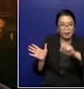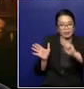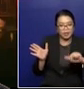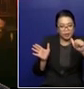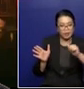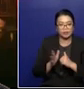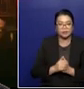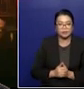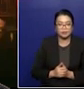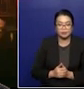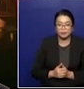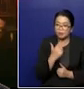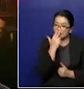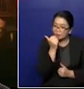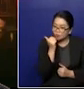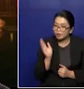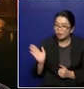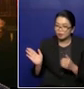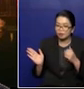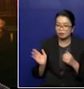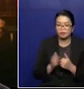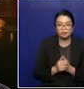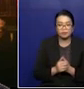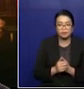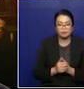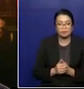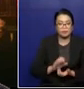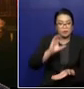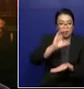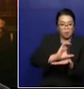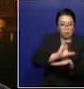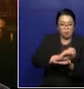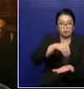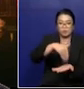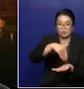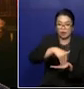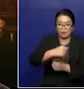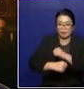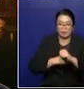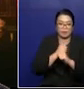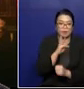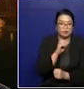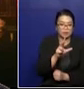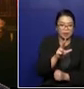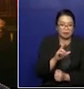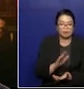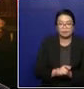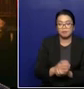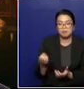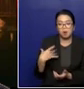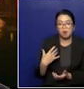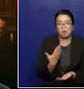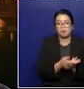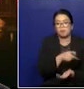ตรงนี้ดูดีๆนะต้องอธิบายไม่งั้นไม่เข้าใจงบกลางปี63ฮะเมื่อท่านใช้พระราชบัญญัติโ